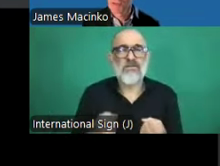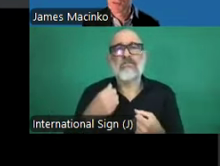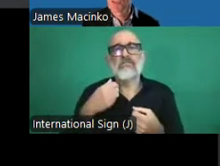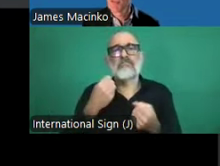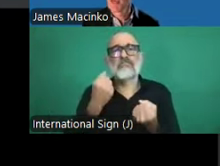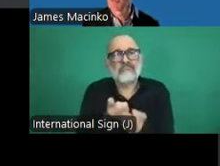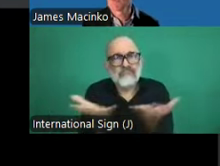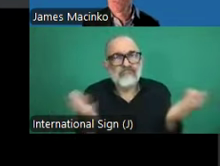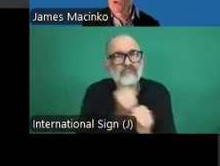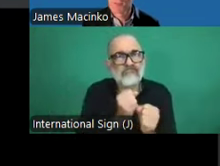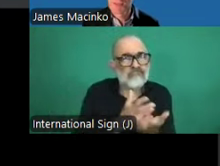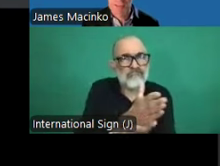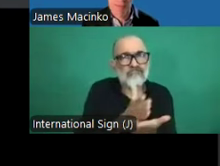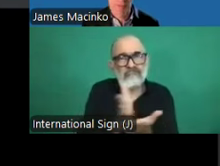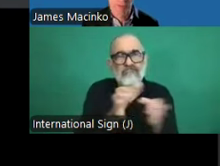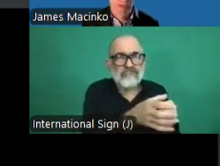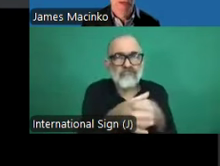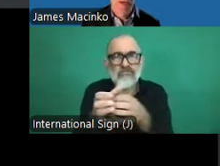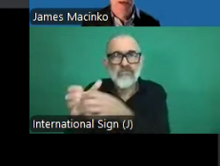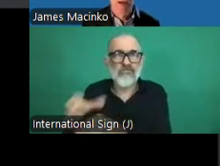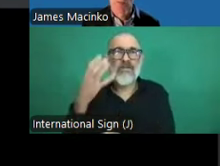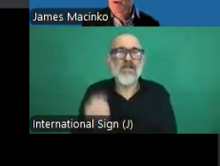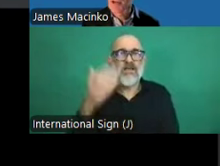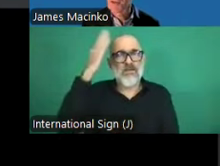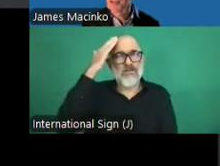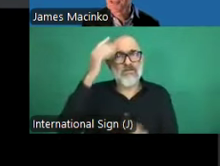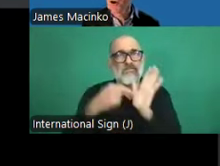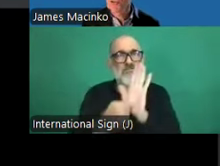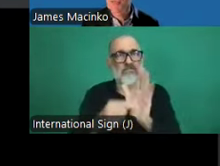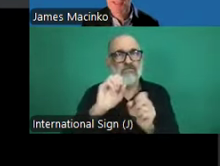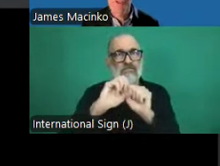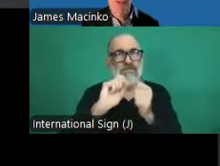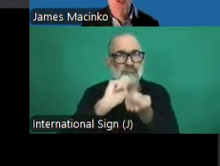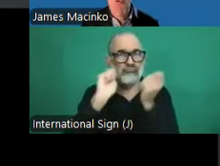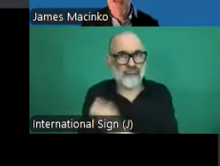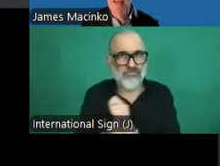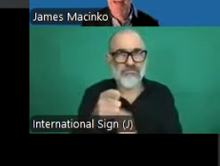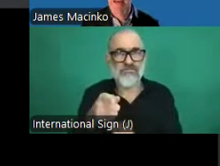pour développer tout un rang de spécialités.